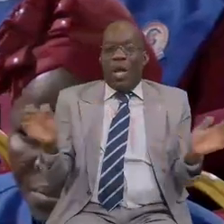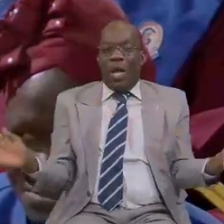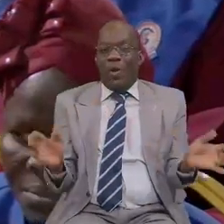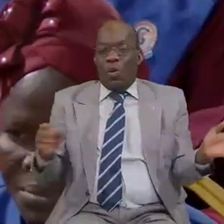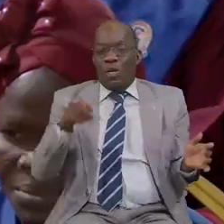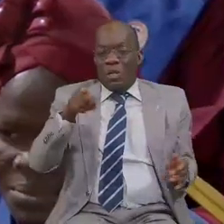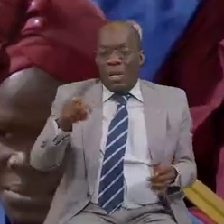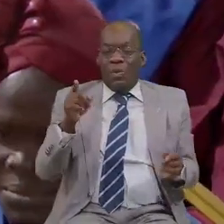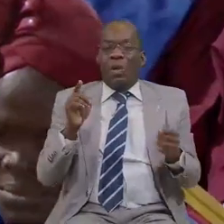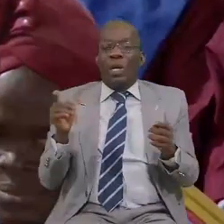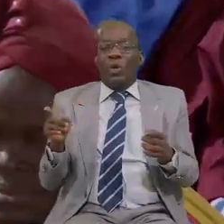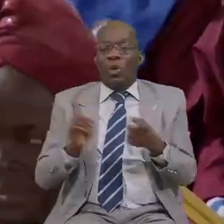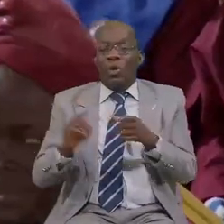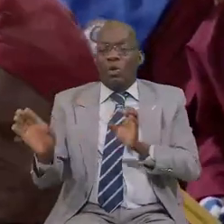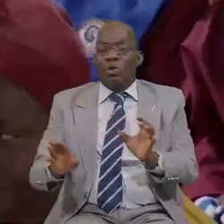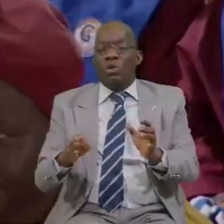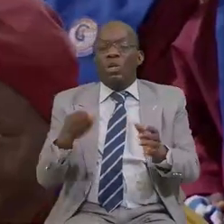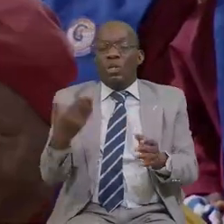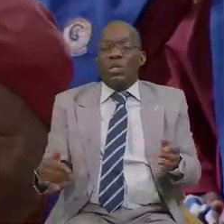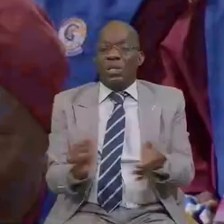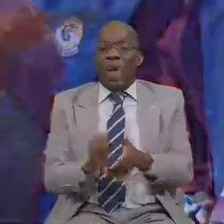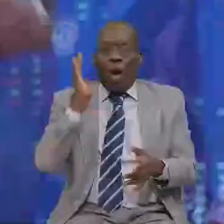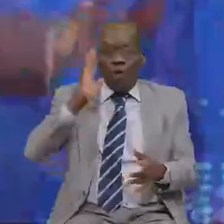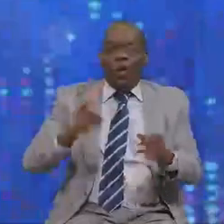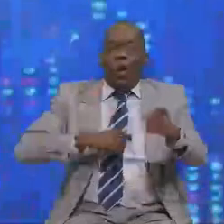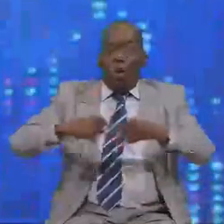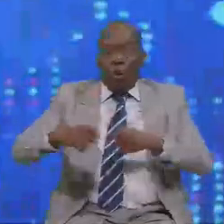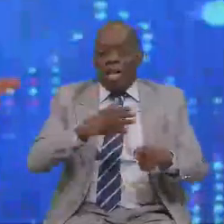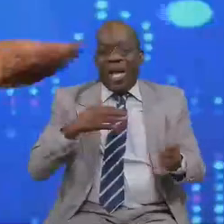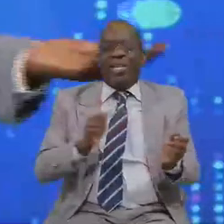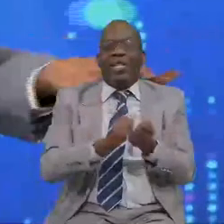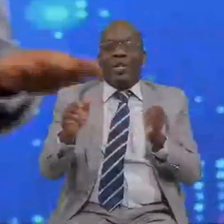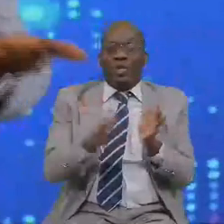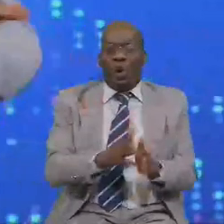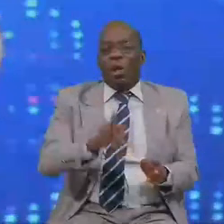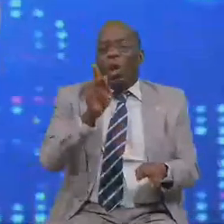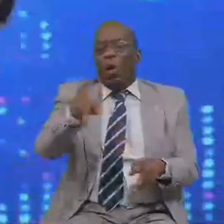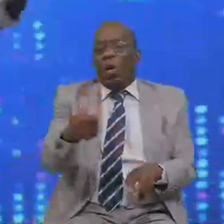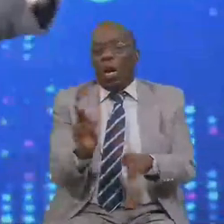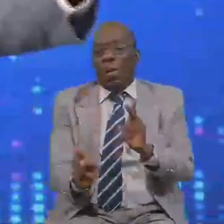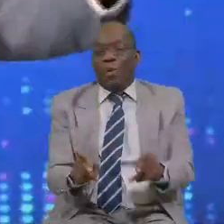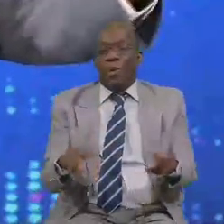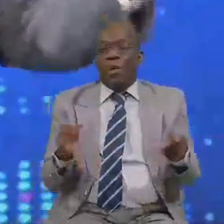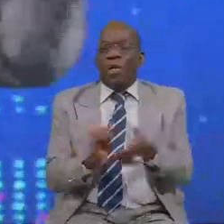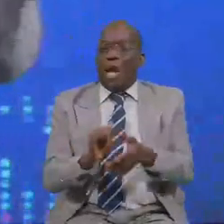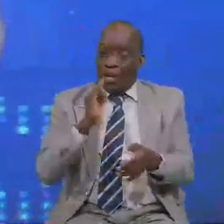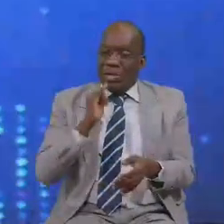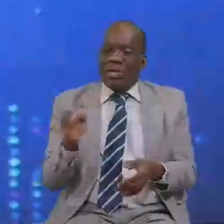les poussant à faire des choses qui va nuire et disperser les autres. Ça, c'est leur